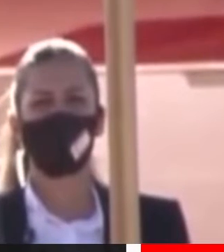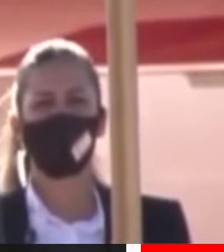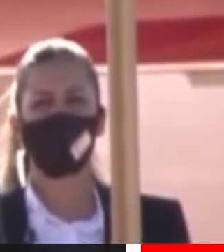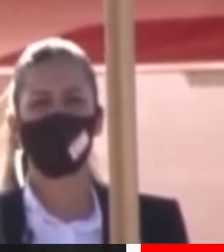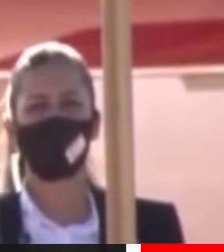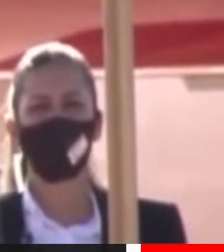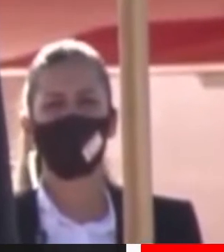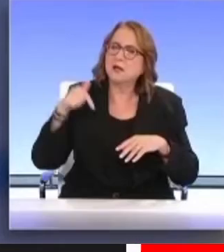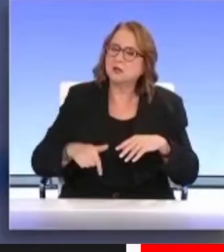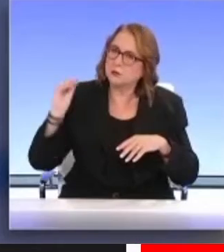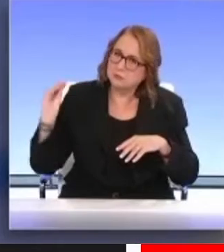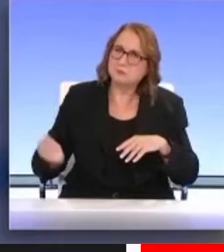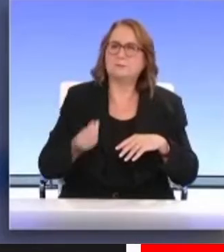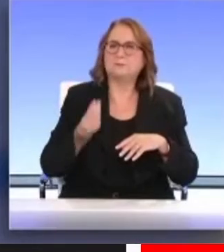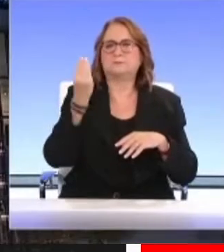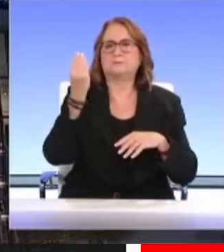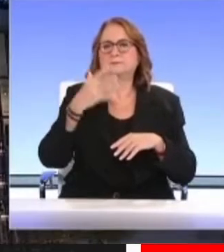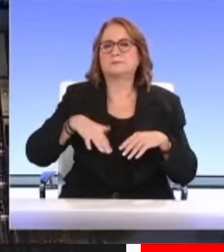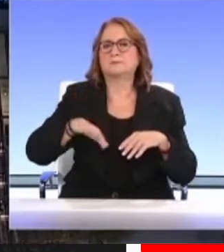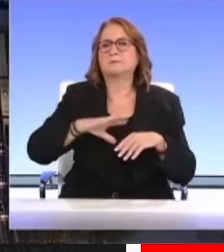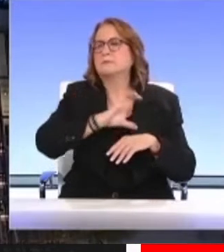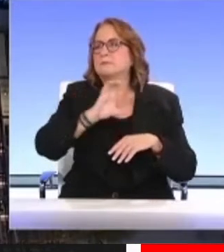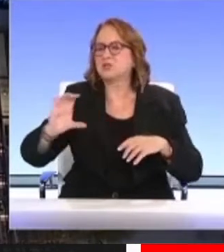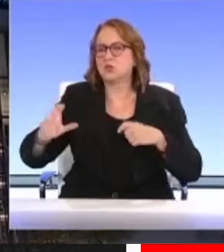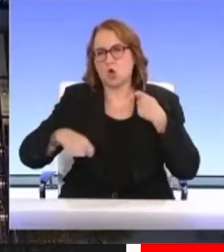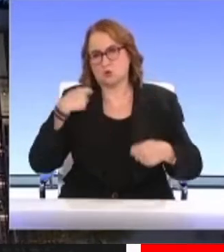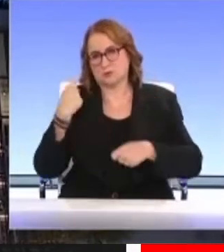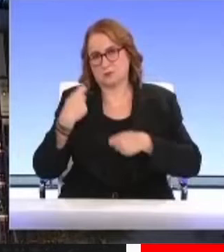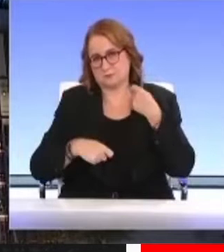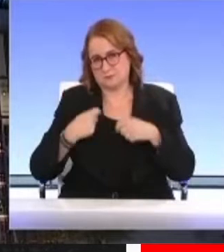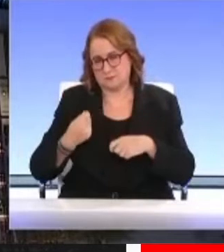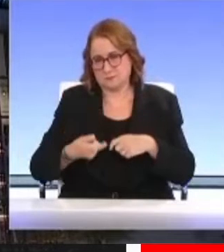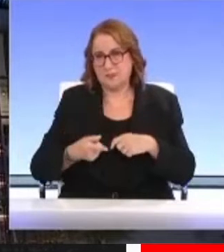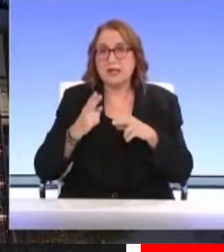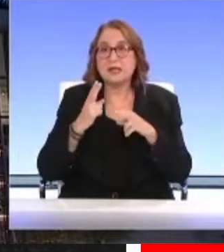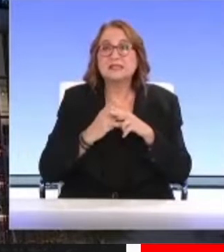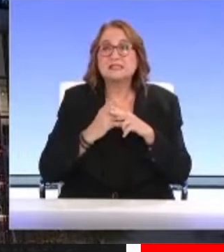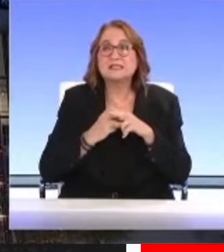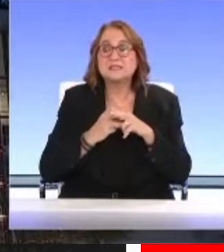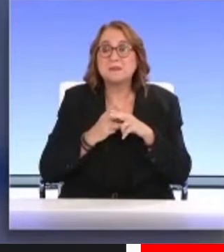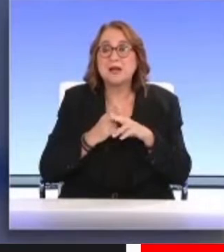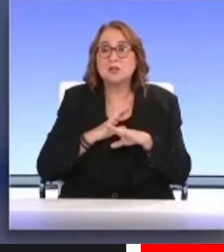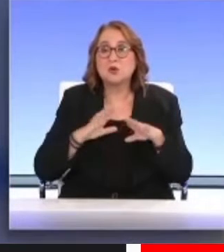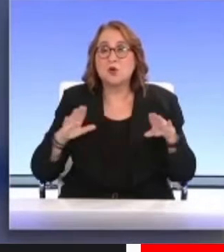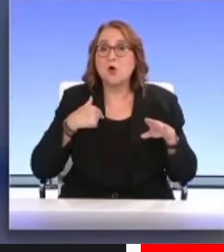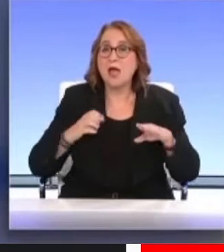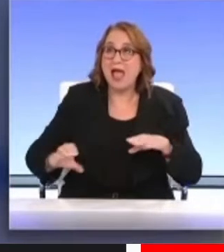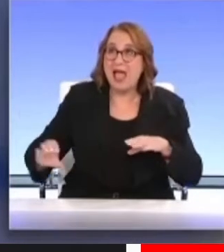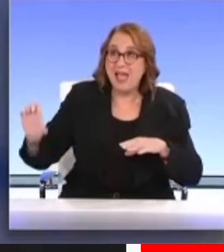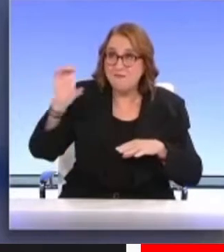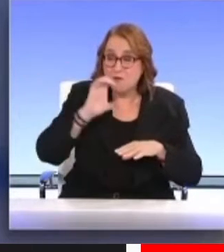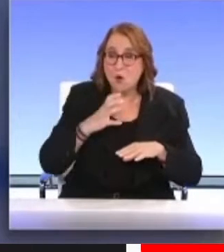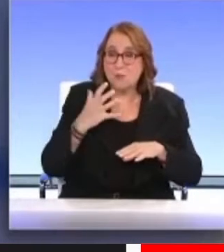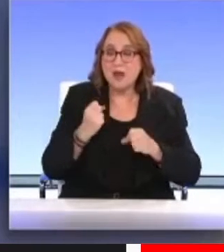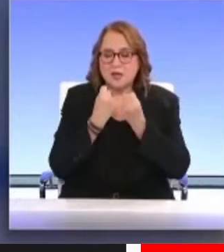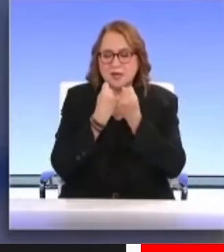η οποία αναδεικνύει την αναγκαιότητα της στρατηγικής αυτονομίας της Ευρώπης,